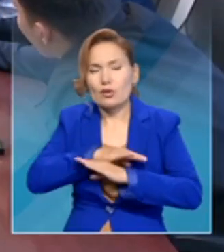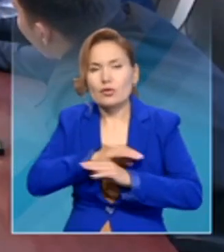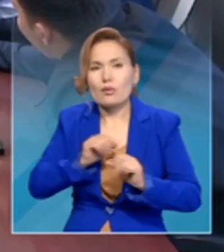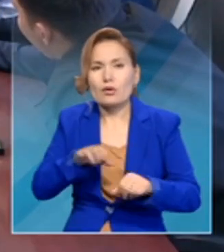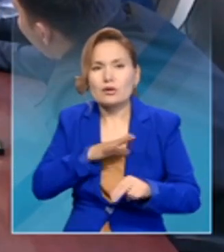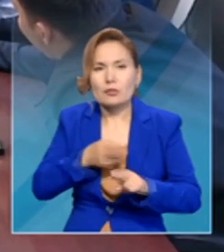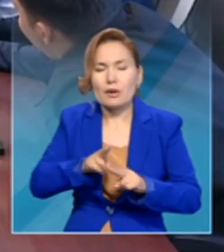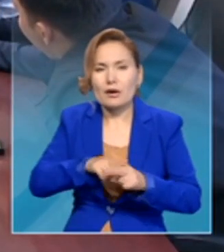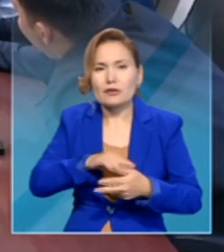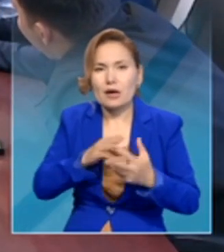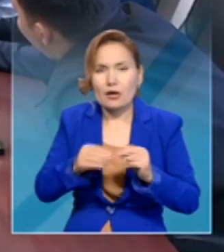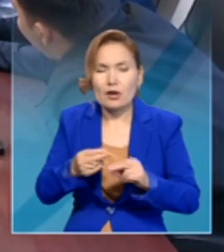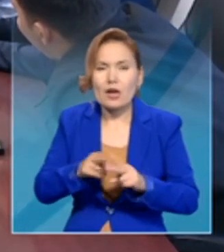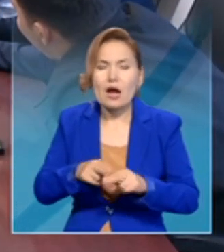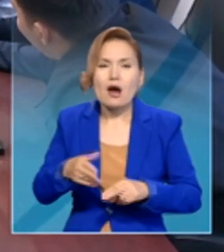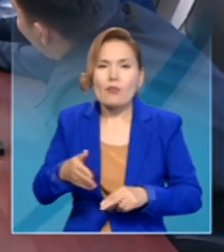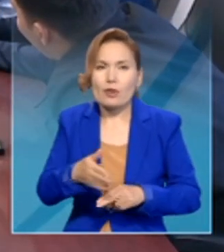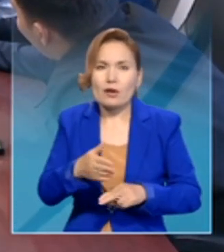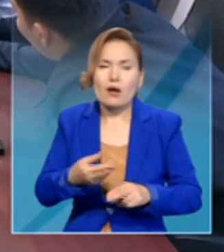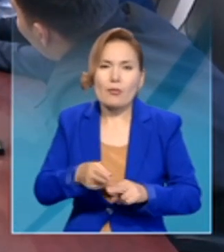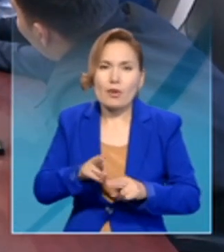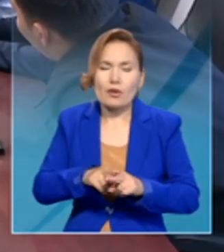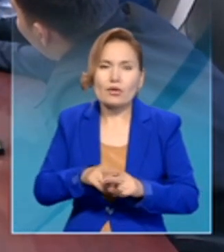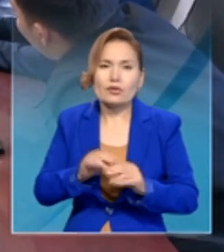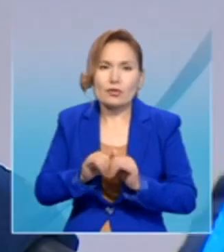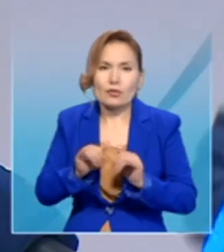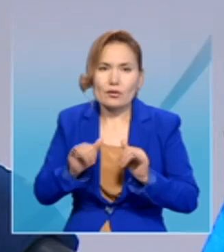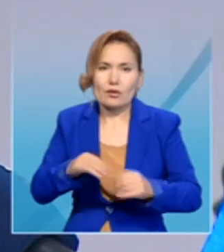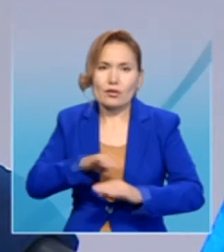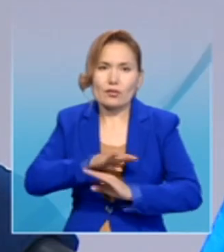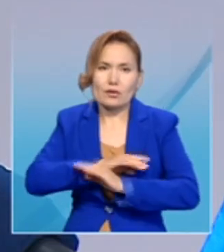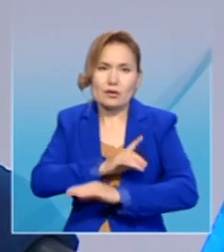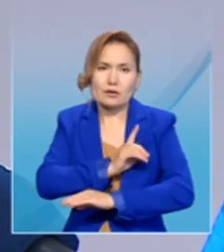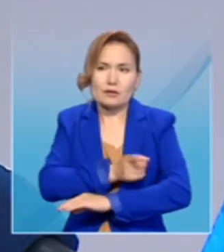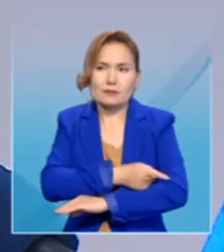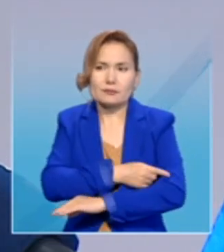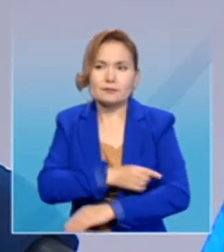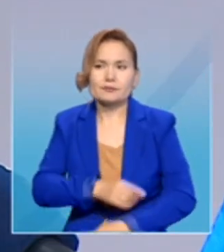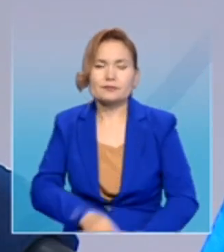жұмыстарының итбалықтар тіршілігіне кері әсері жоқ деп есептейді мамандар.